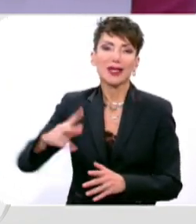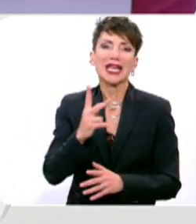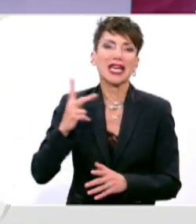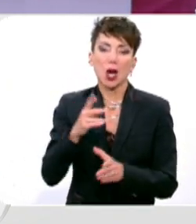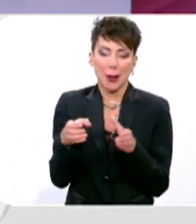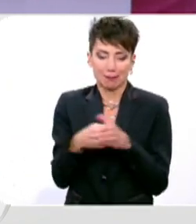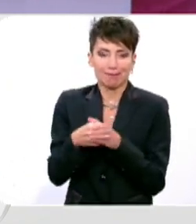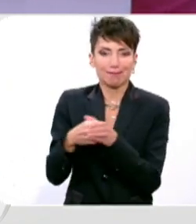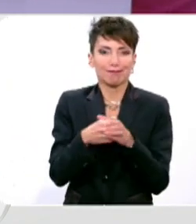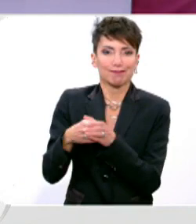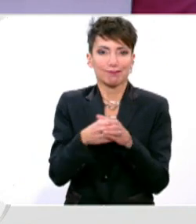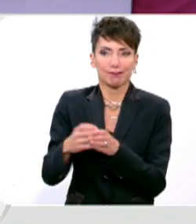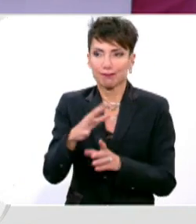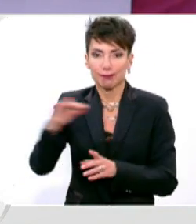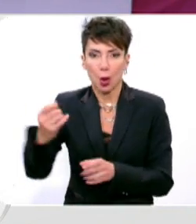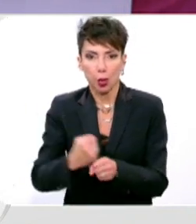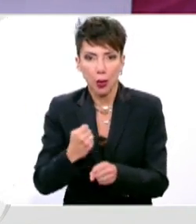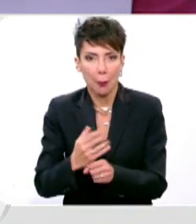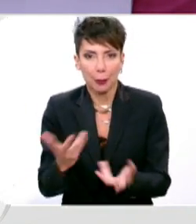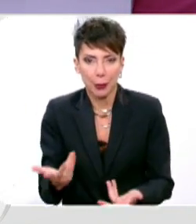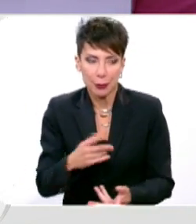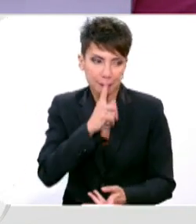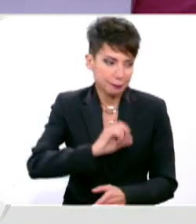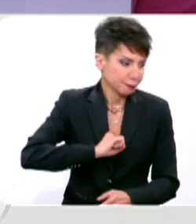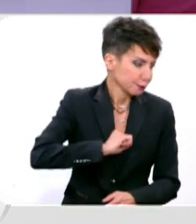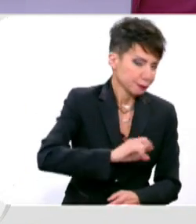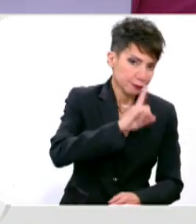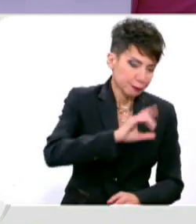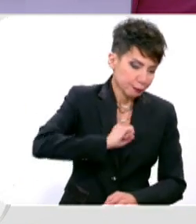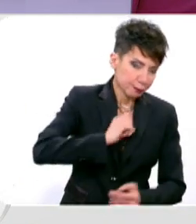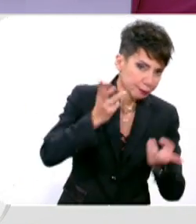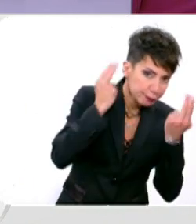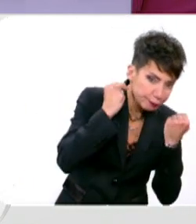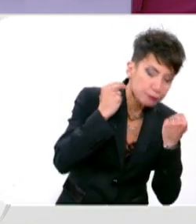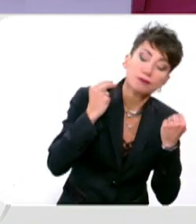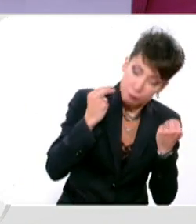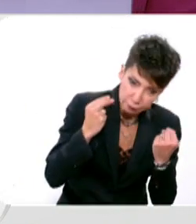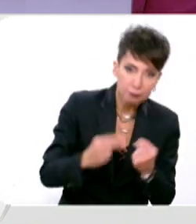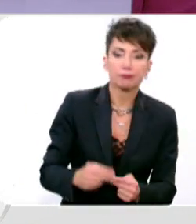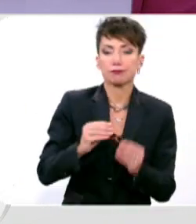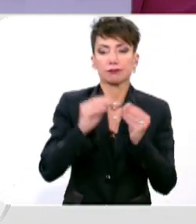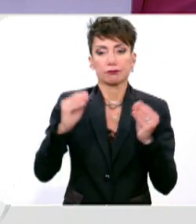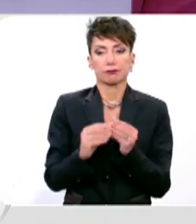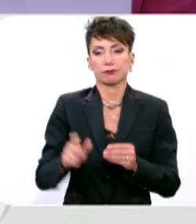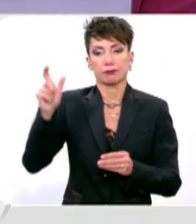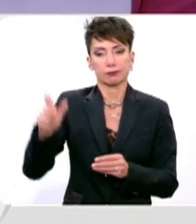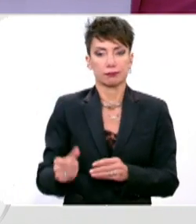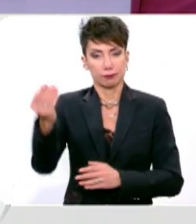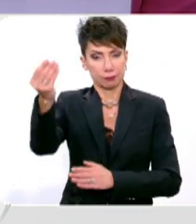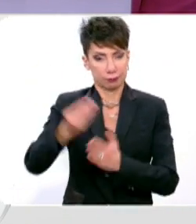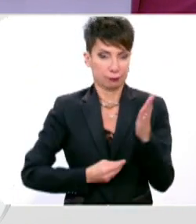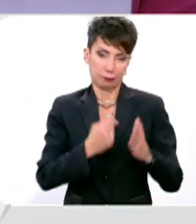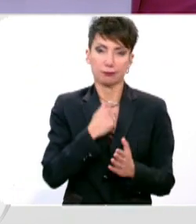ότι οι άνθρωποι δεν θα ξαναβρίσκανε δουλειά. Ο 63χρονος προϊστάμενος, λοιπόν, έπαιρνε δουλειά και στο σπίτι, Αντώνη. Και όχι γιατί